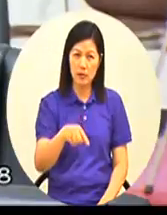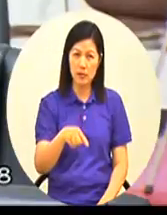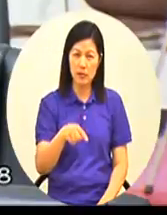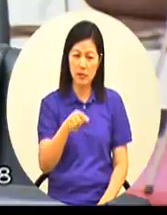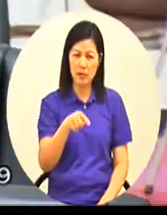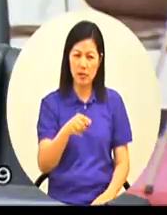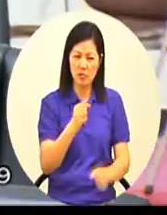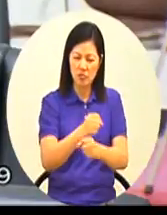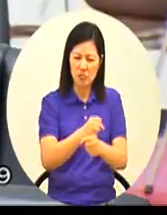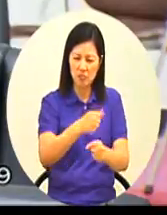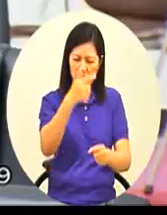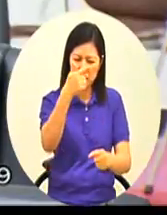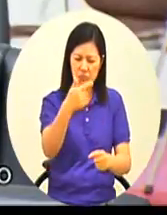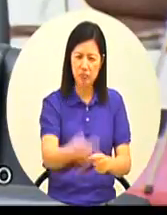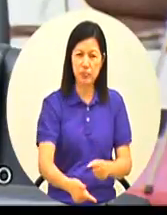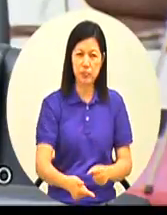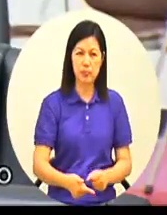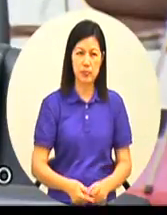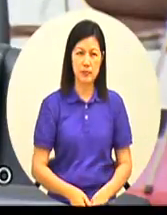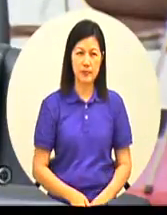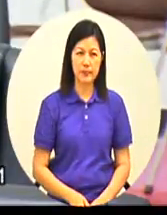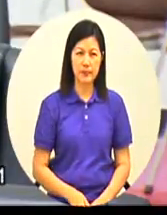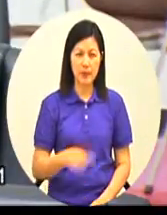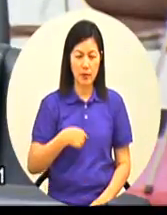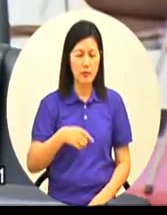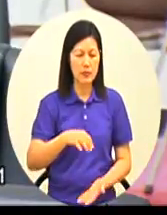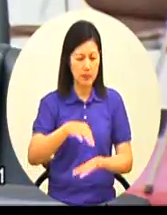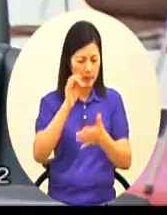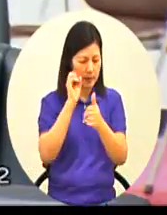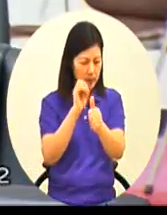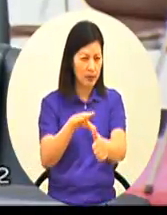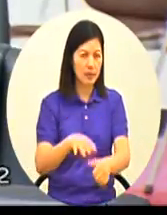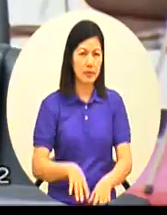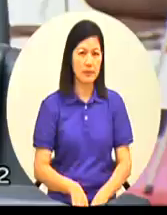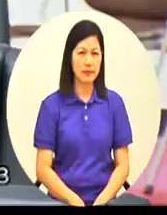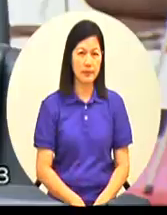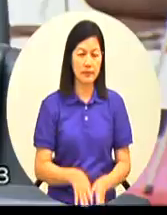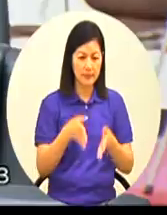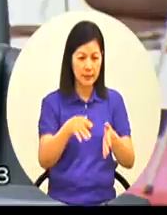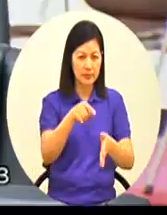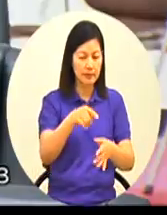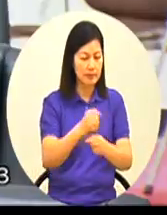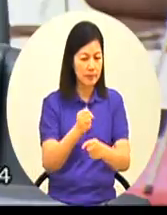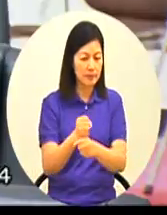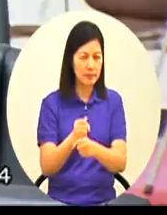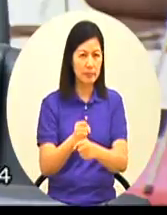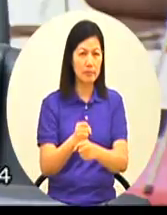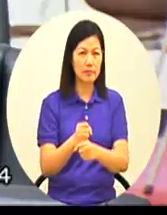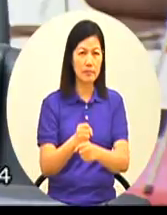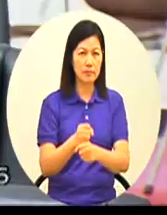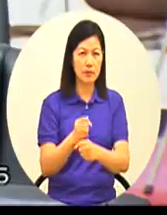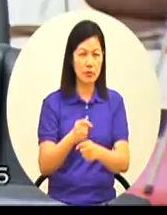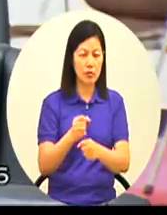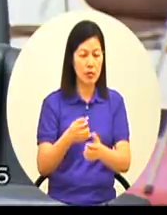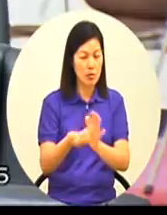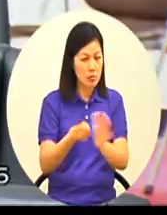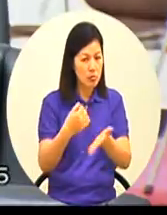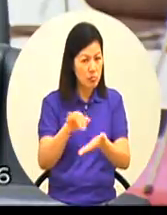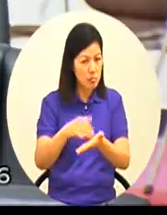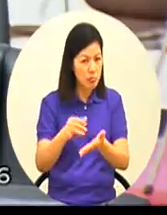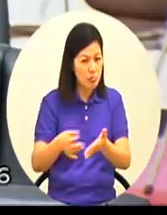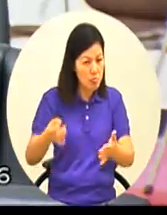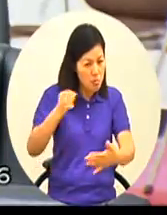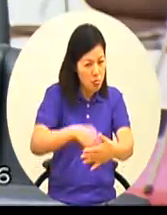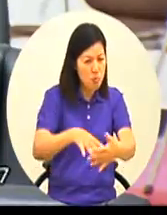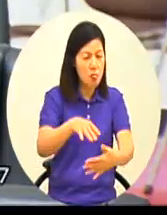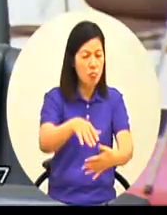率真的是很慢很慢哈。我也在这里建议局长，好，针对这样的一个业务哈，应该要编一些预算。今年有没有